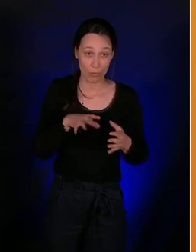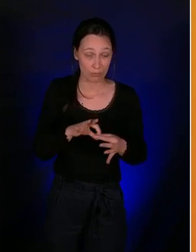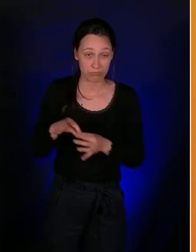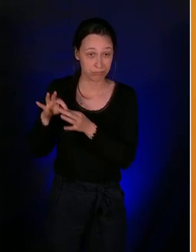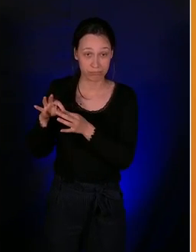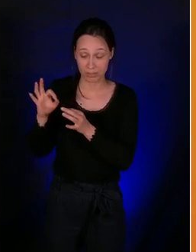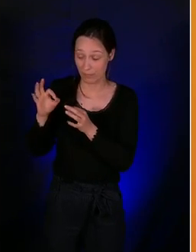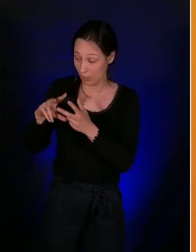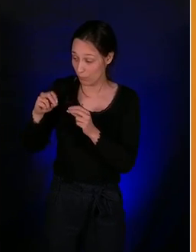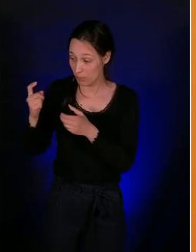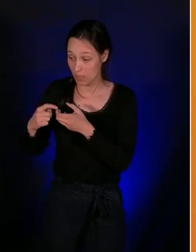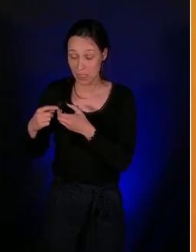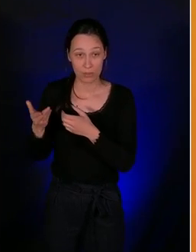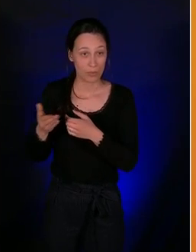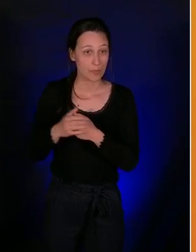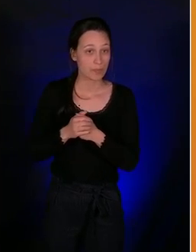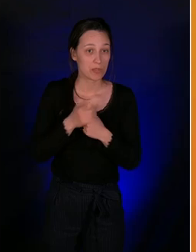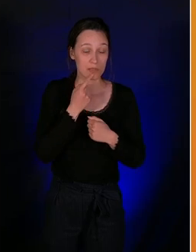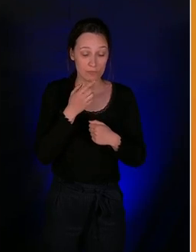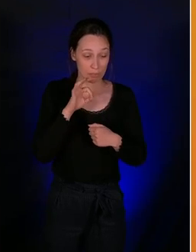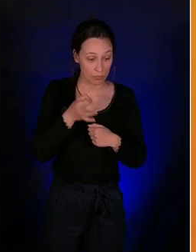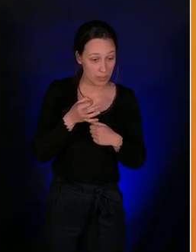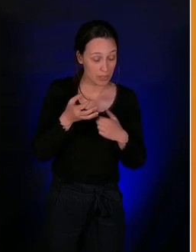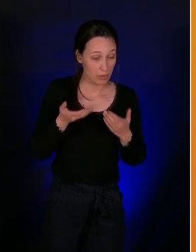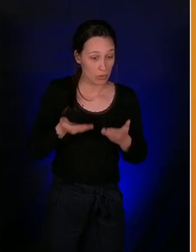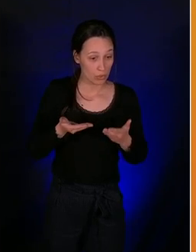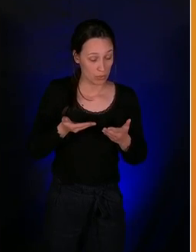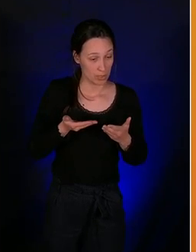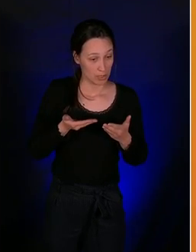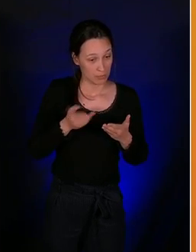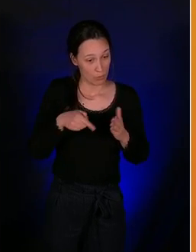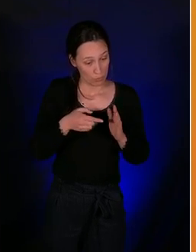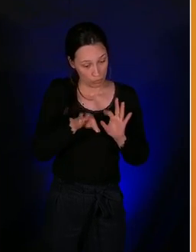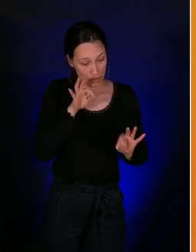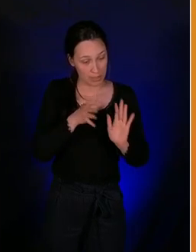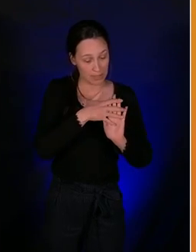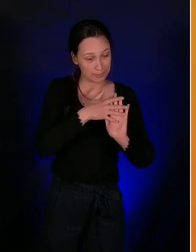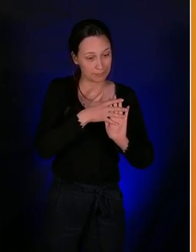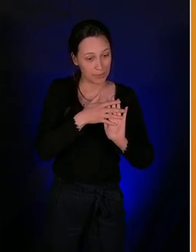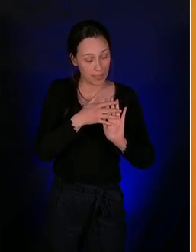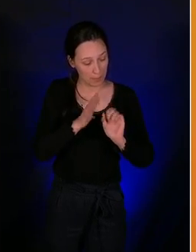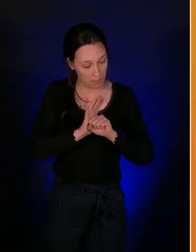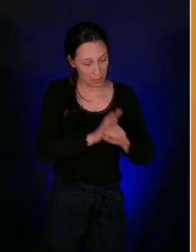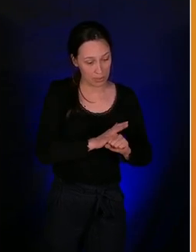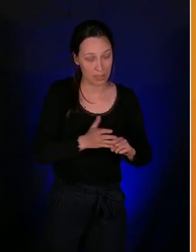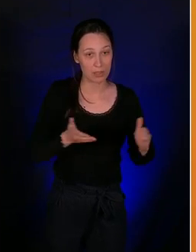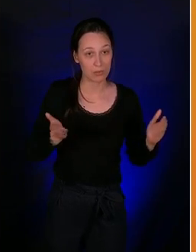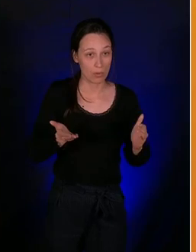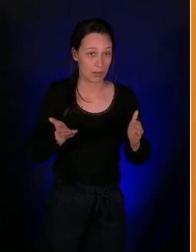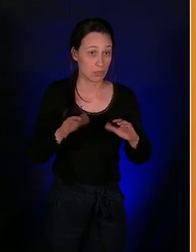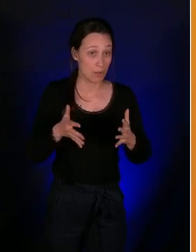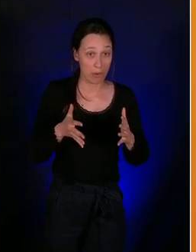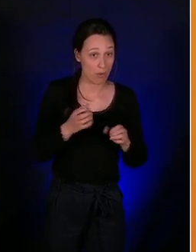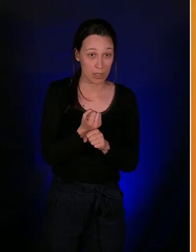de la mesure qu'on a aujourd'hui, de la connaissance de notre organisation, et la mesure qu'on a, des priorités qu'on définit, et de comment on permet d'y aboutir, en tout cas.